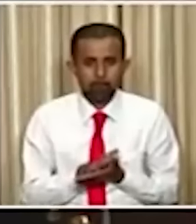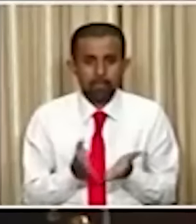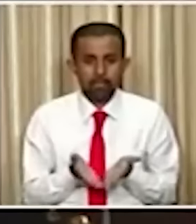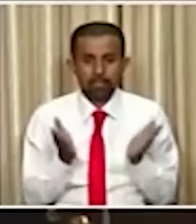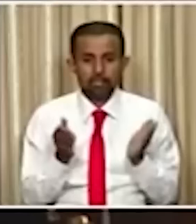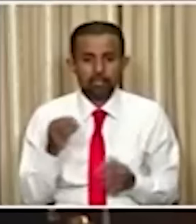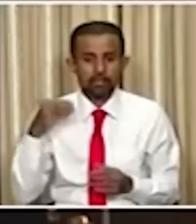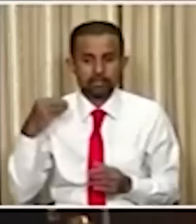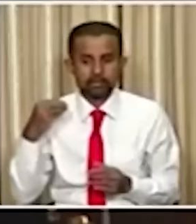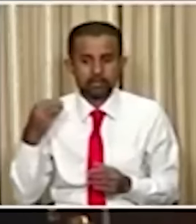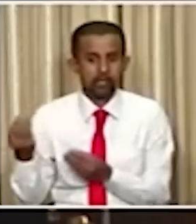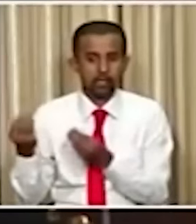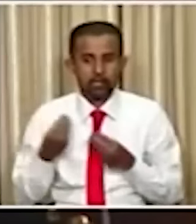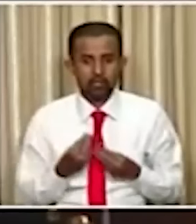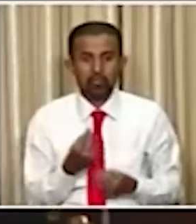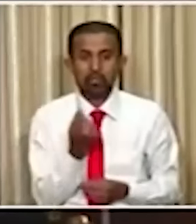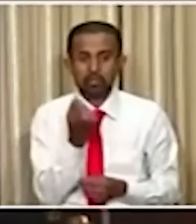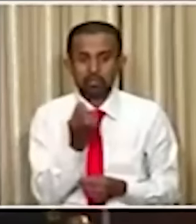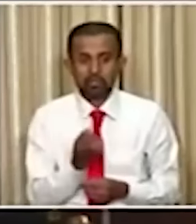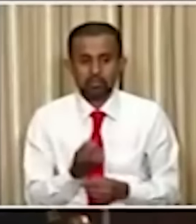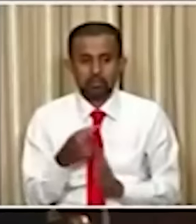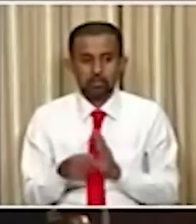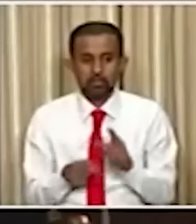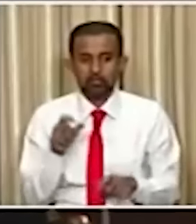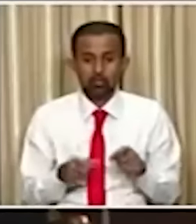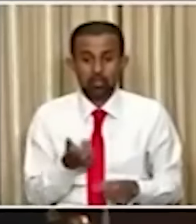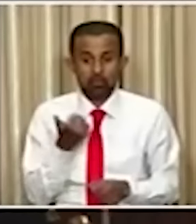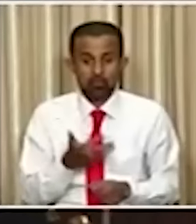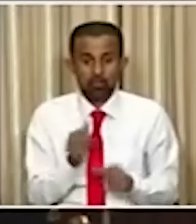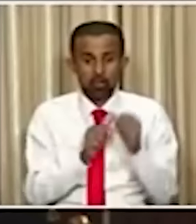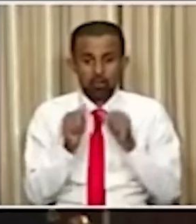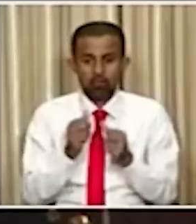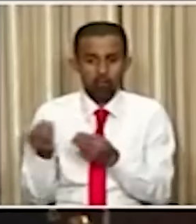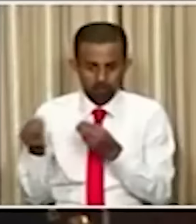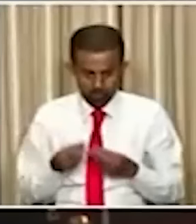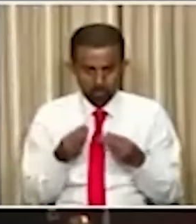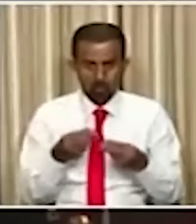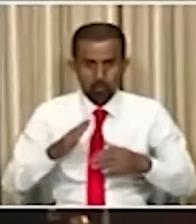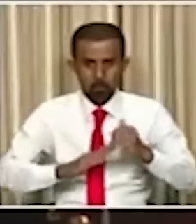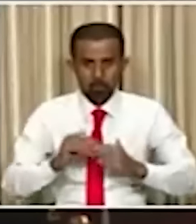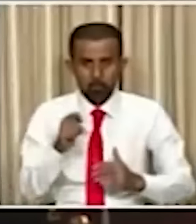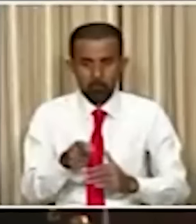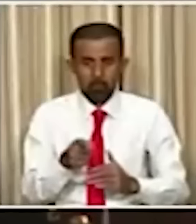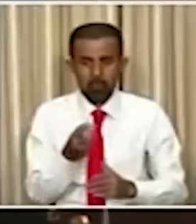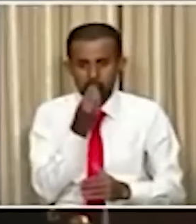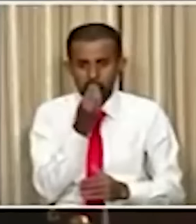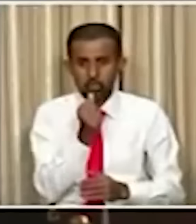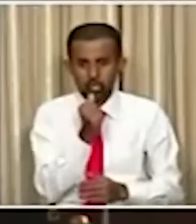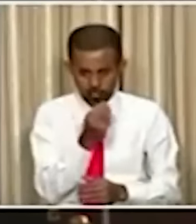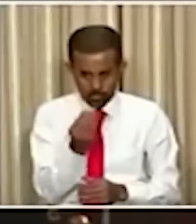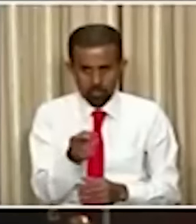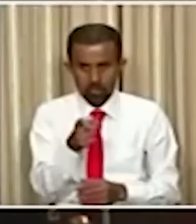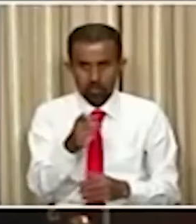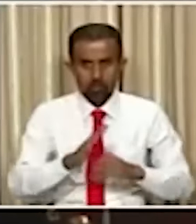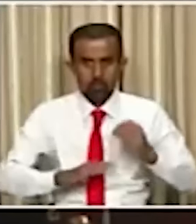credit line eken hambechi salli Mirate Minisungi Atyavasya Ausa the Gain to the Pavichikare, Mirate Minisungi Aharapan Labadan to the